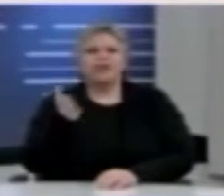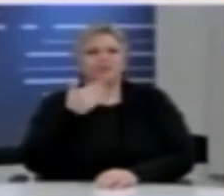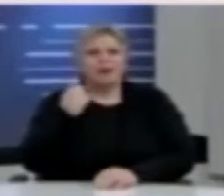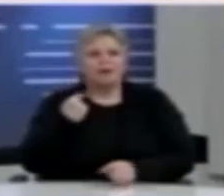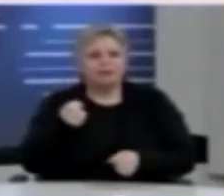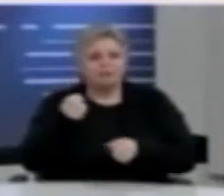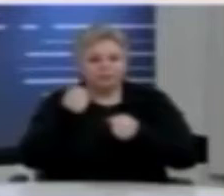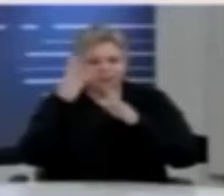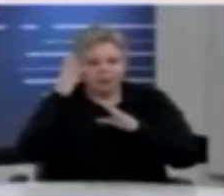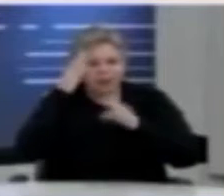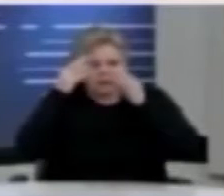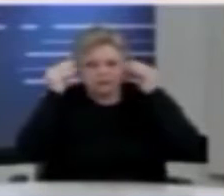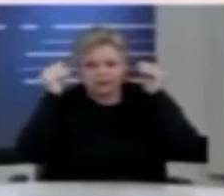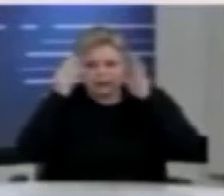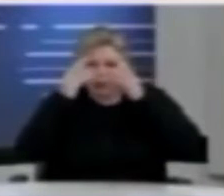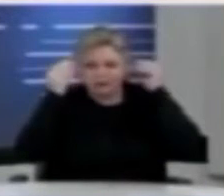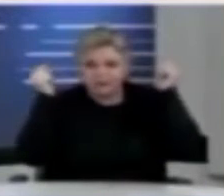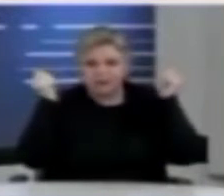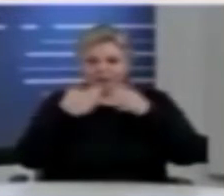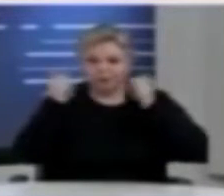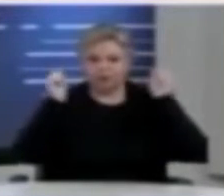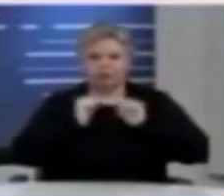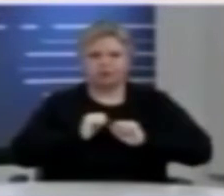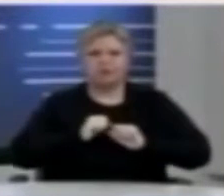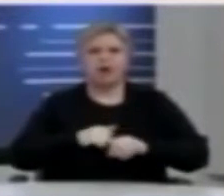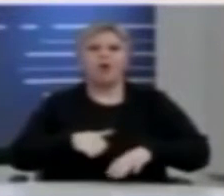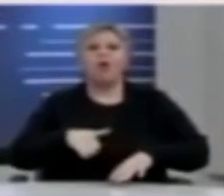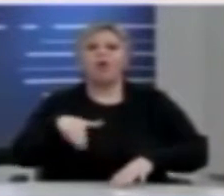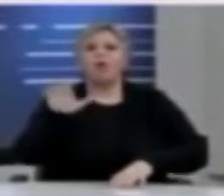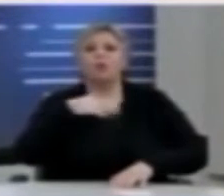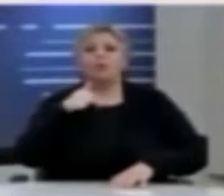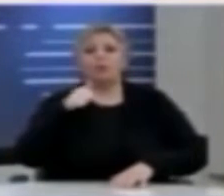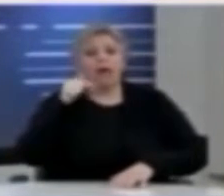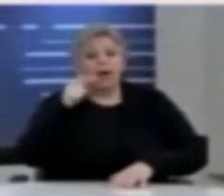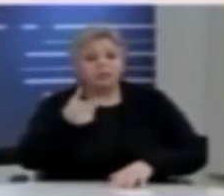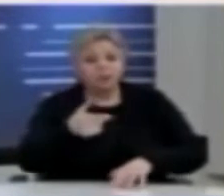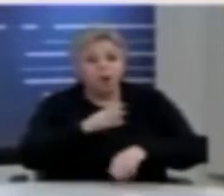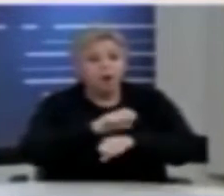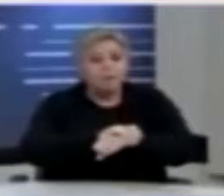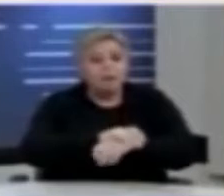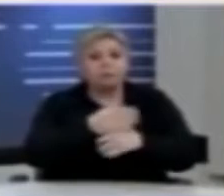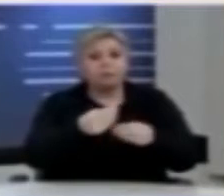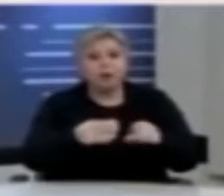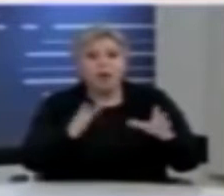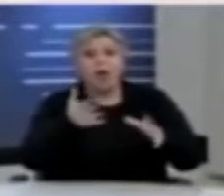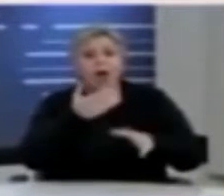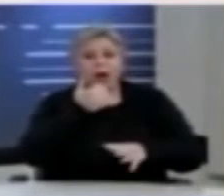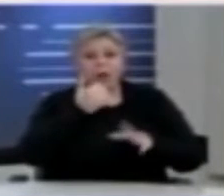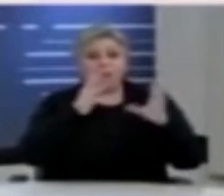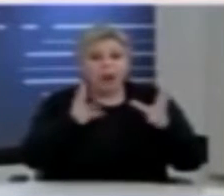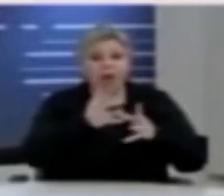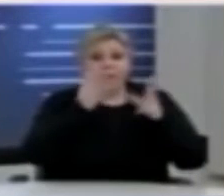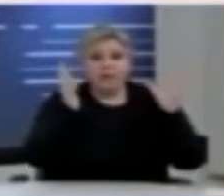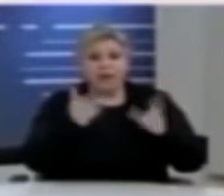που κάνατε στον τόπο και δεν υπάρχει κολυμβήθρα του Σιλοάμ για τις αμαρτίες σας. Το πρόβλημα